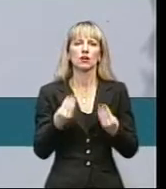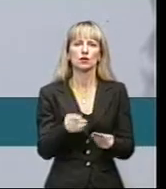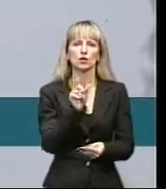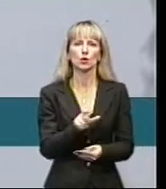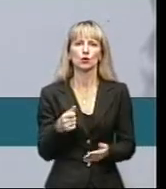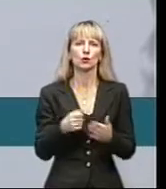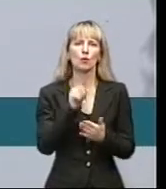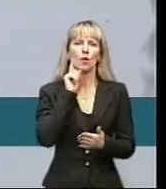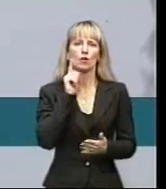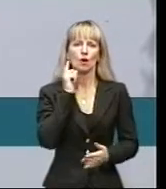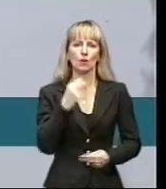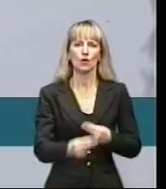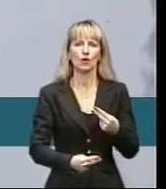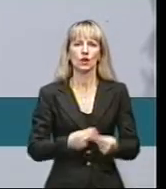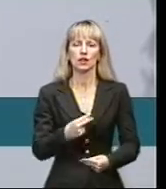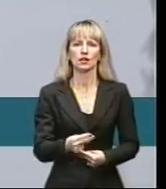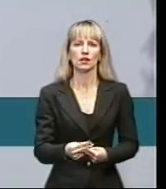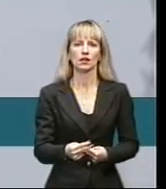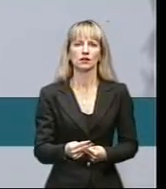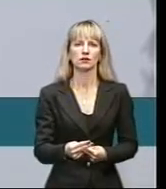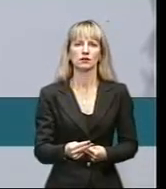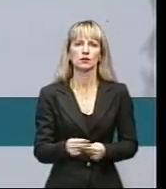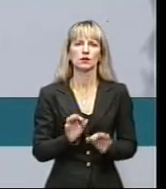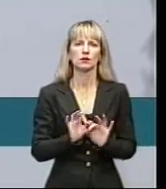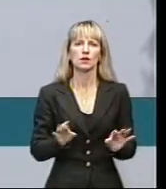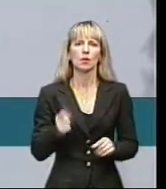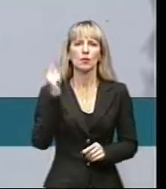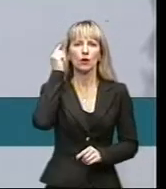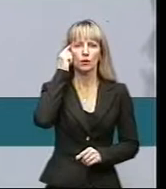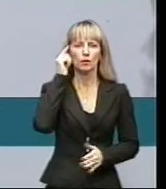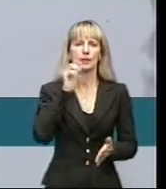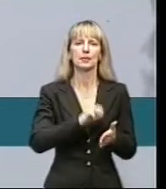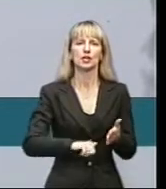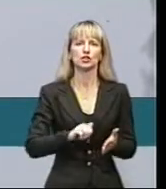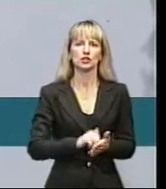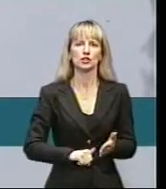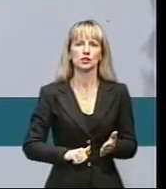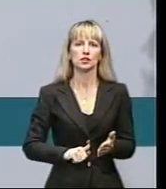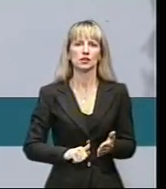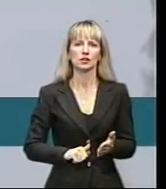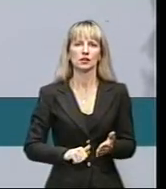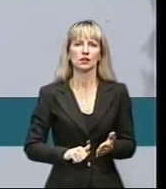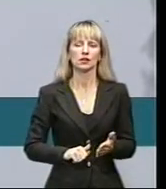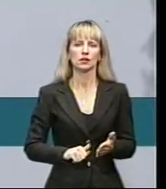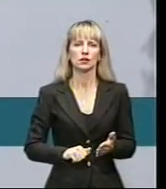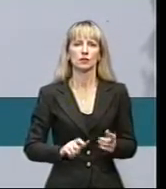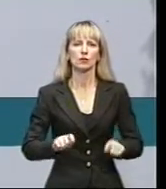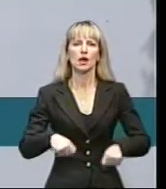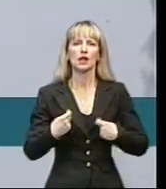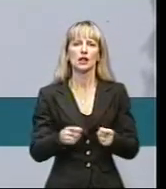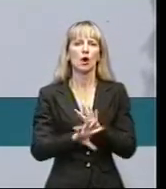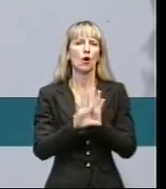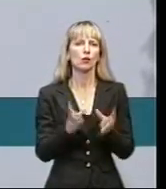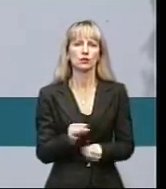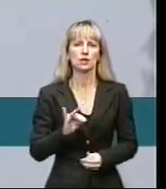до молодого покоління, донести розуміння, причини, донести загальну історію.